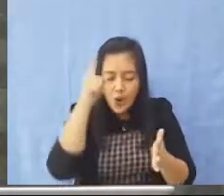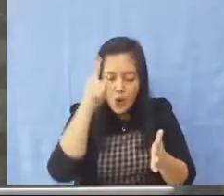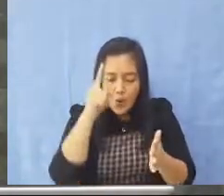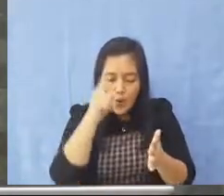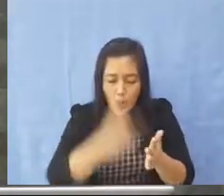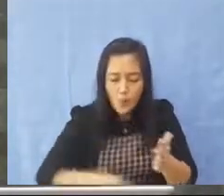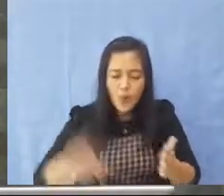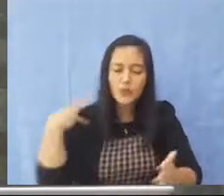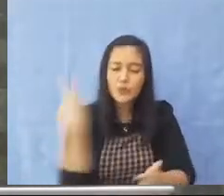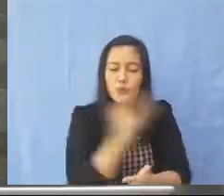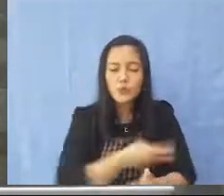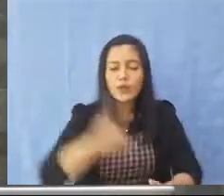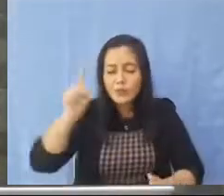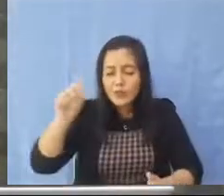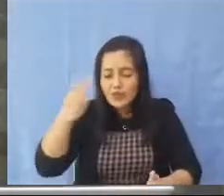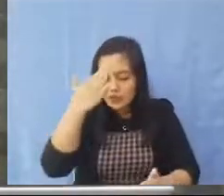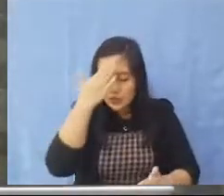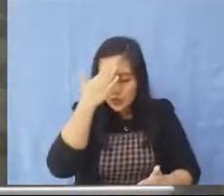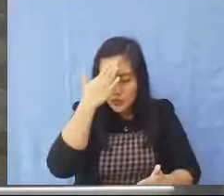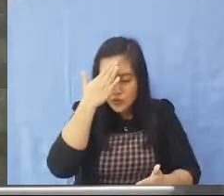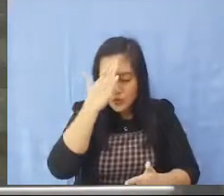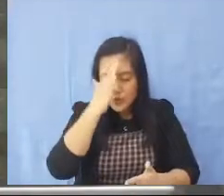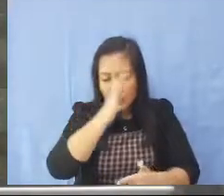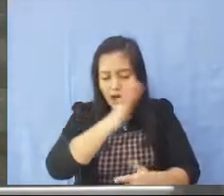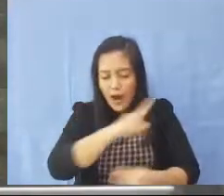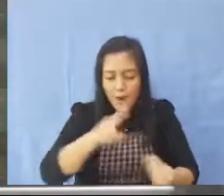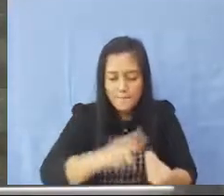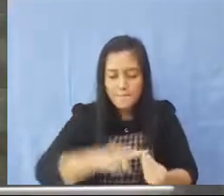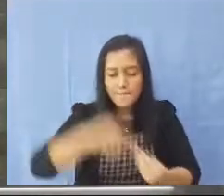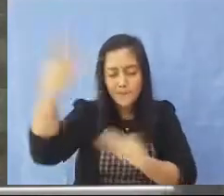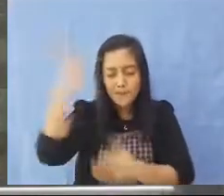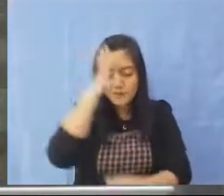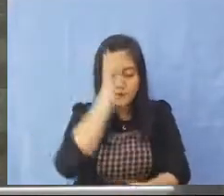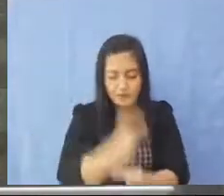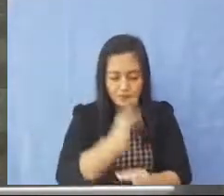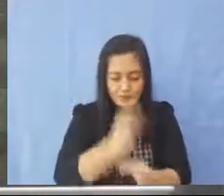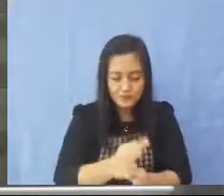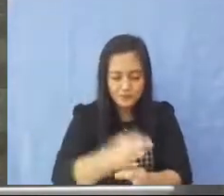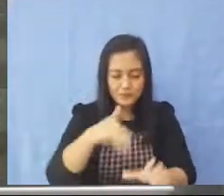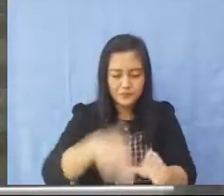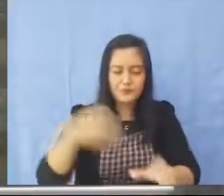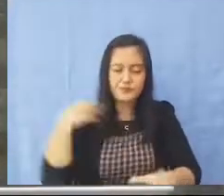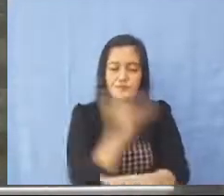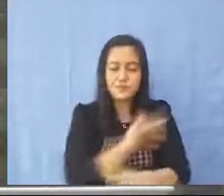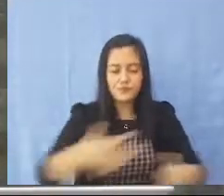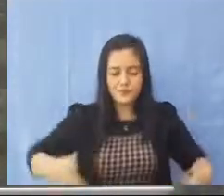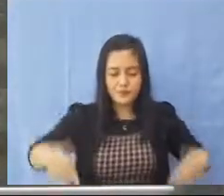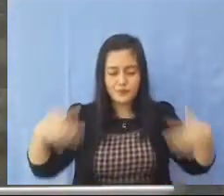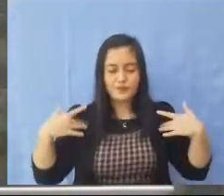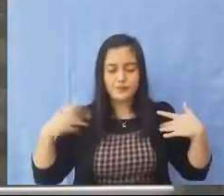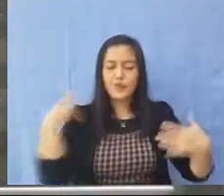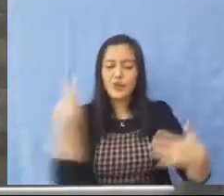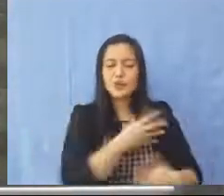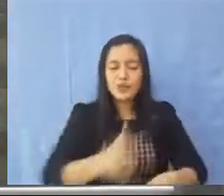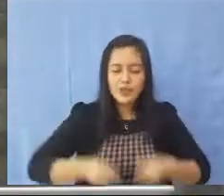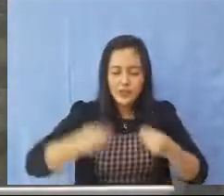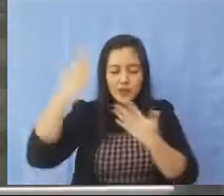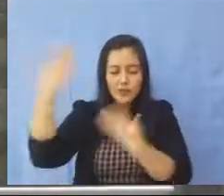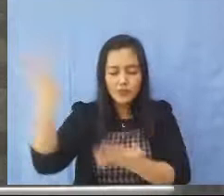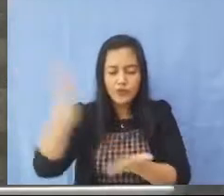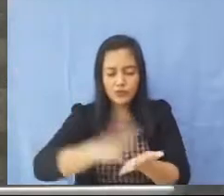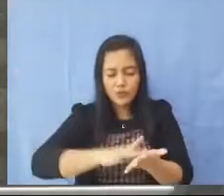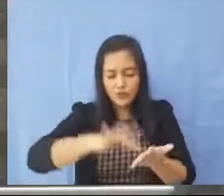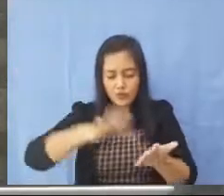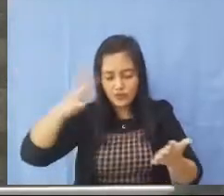sa kadakilaan niyo po sa buhay ng tao at sa mga pangyayari po sa amin ngayon. O Diyos, binabalik po namin ang papuri at pasalamat sa inyo.